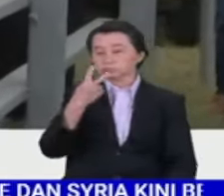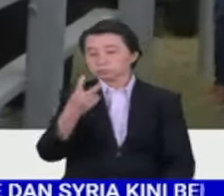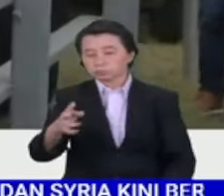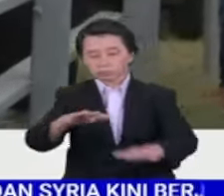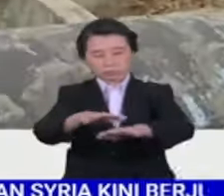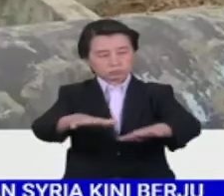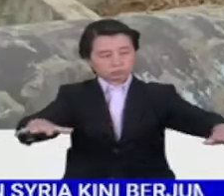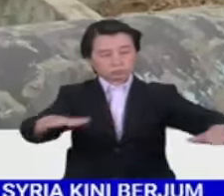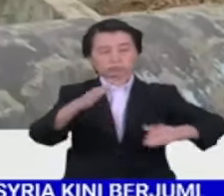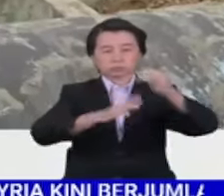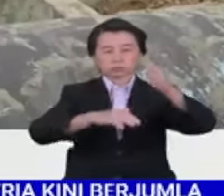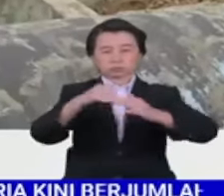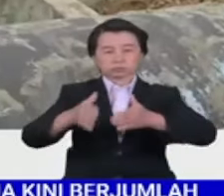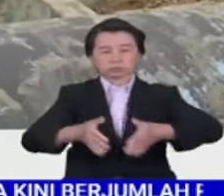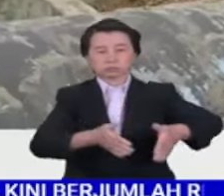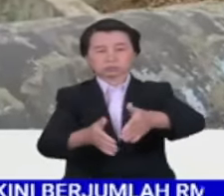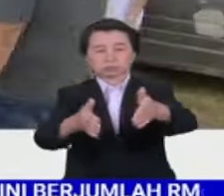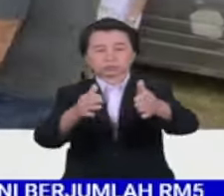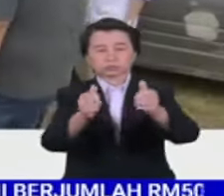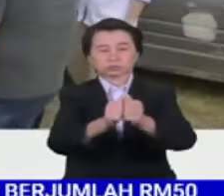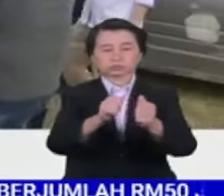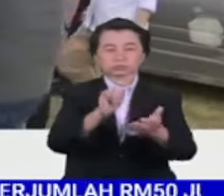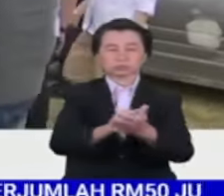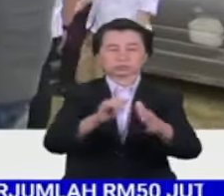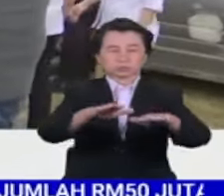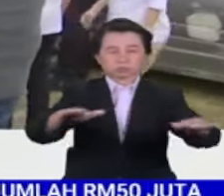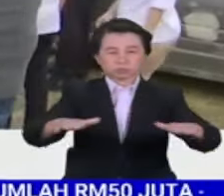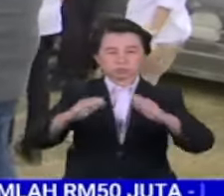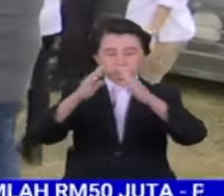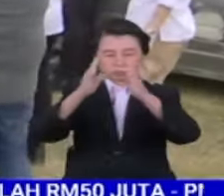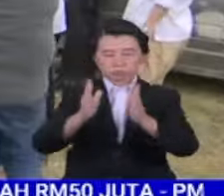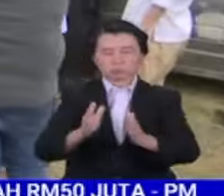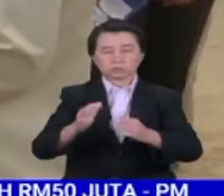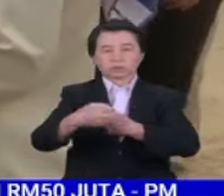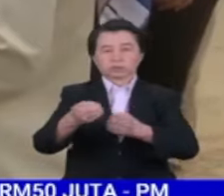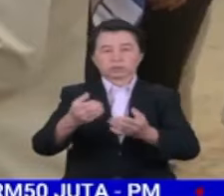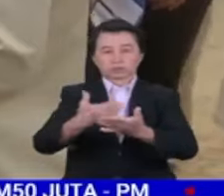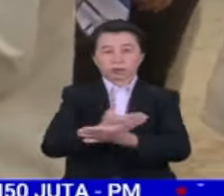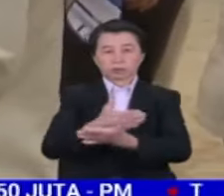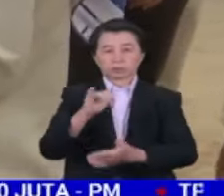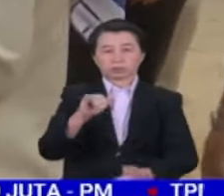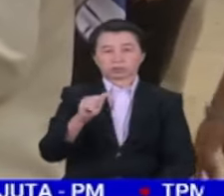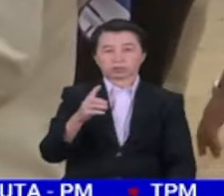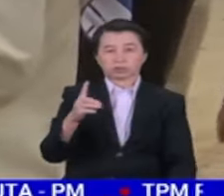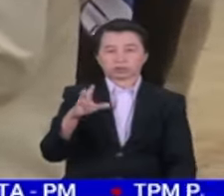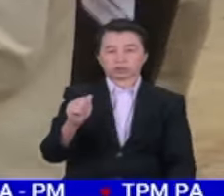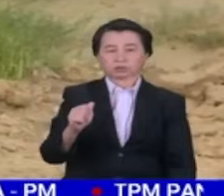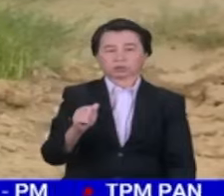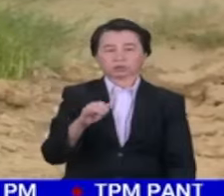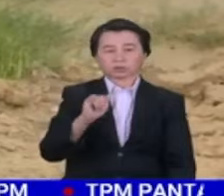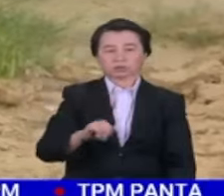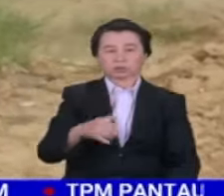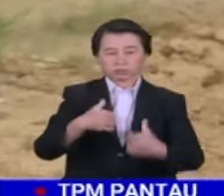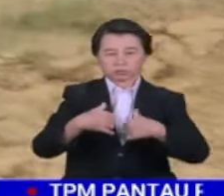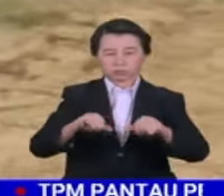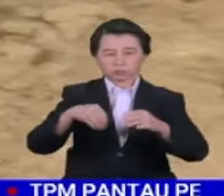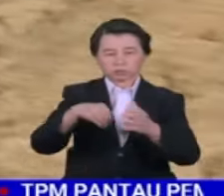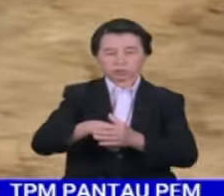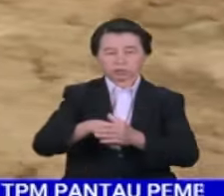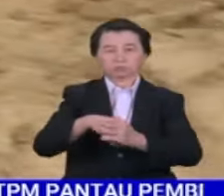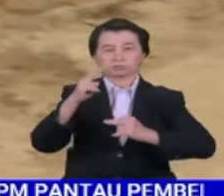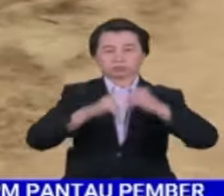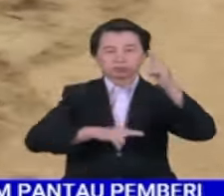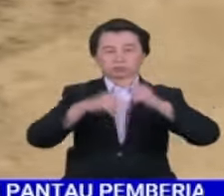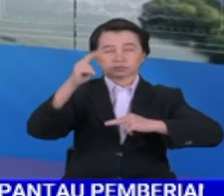pembangunan pengairan di kampung sangkir dan tampak Kompleks pejabat baru Yada kota belut yang masih dalam